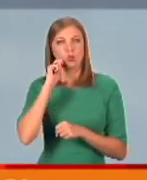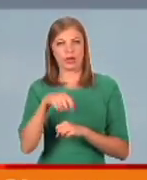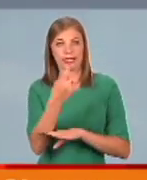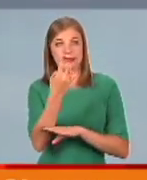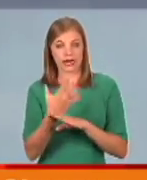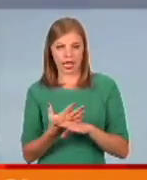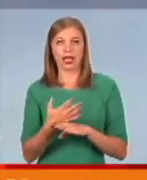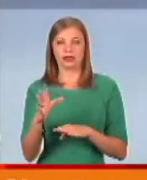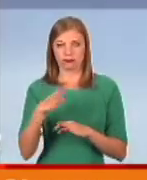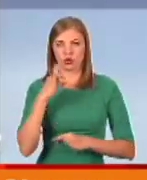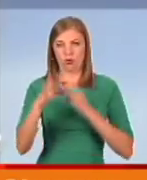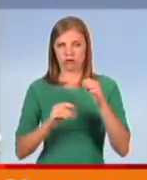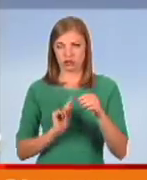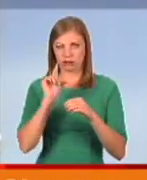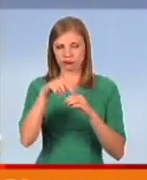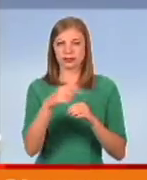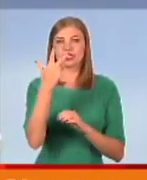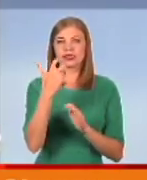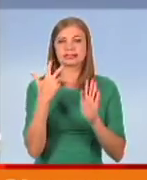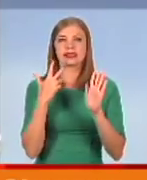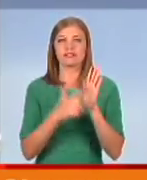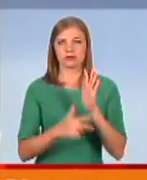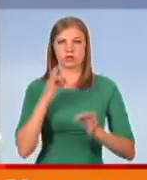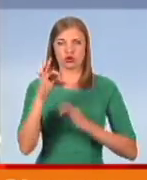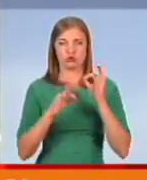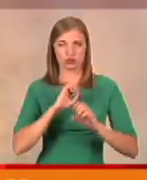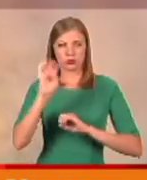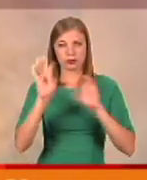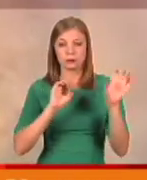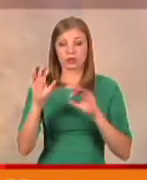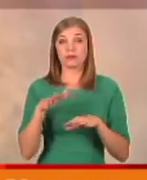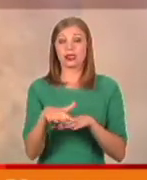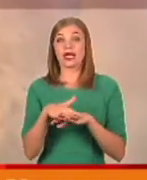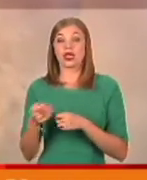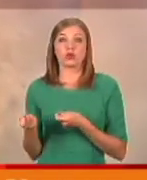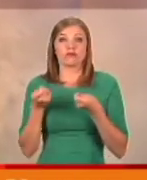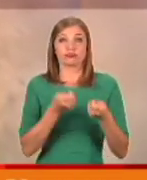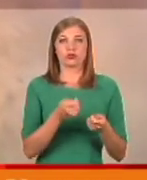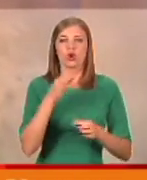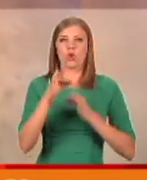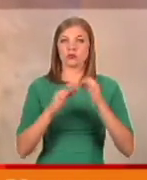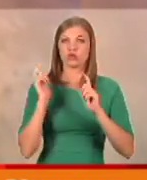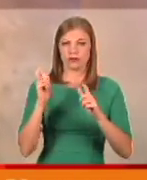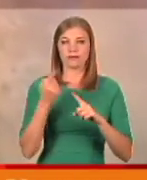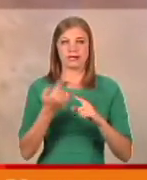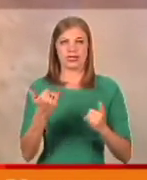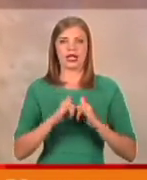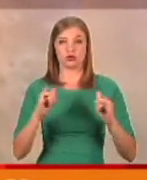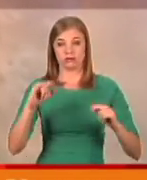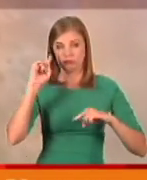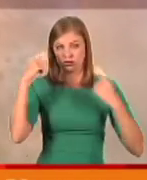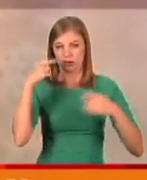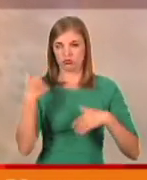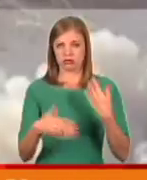ракет вивели на орбіту 380 супутників. Ринок доправлення космічних вантажів нині зростає